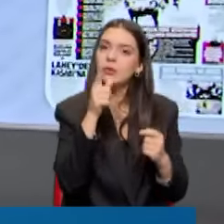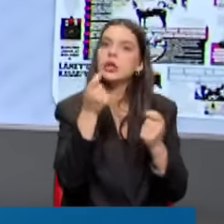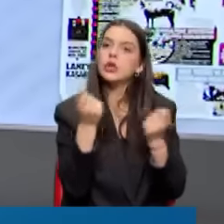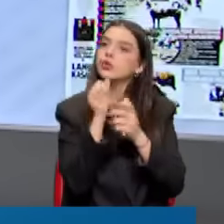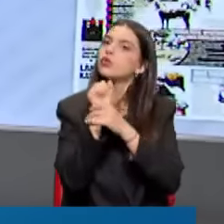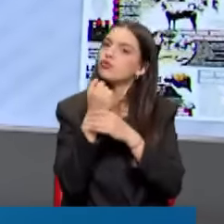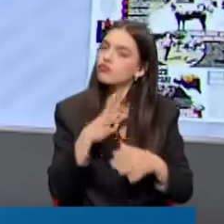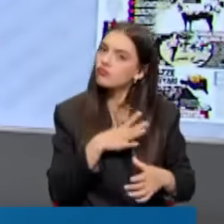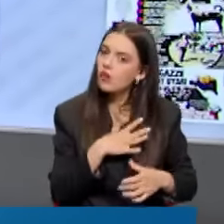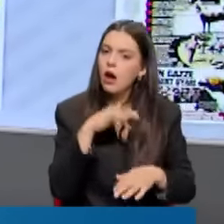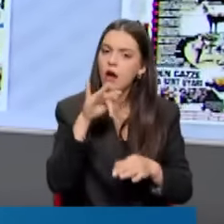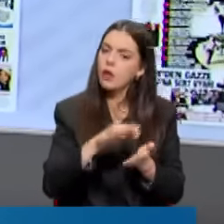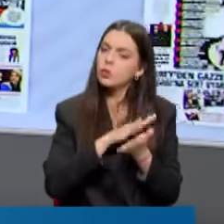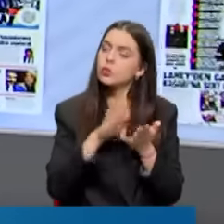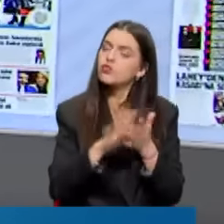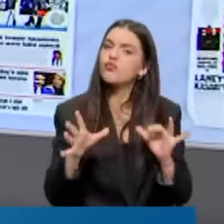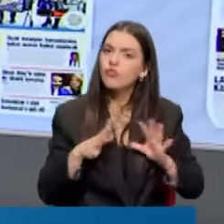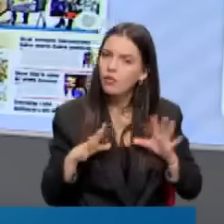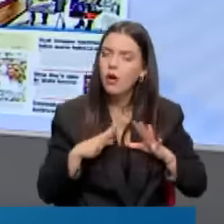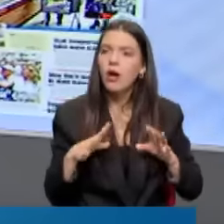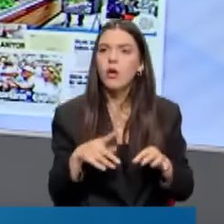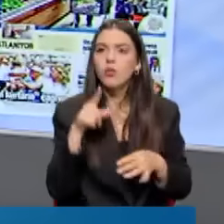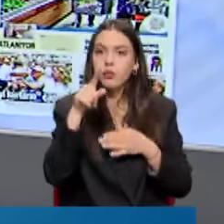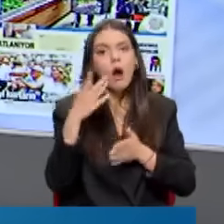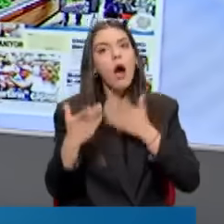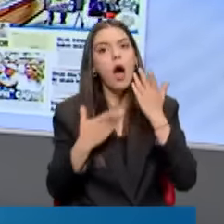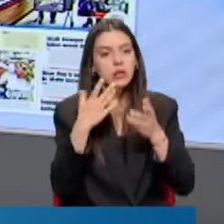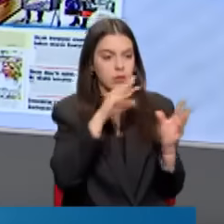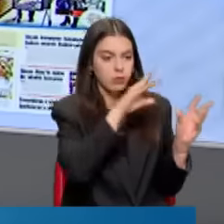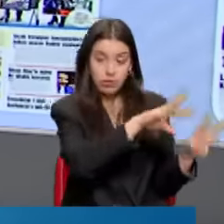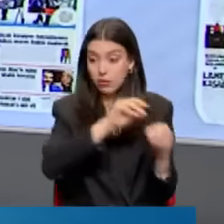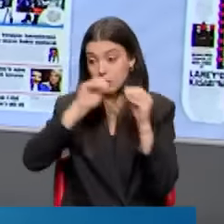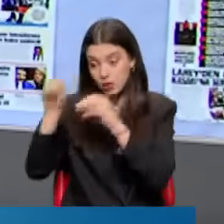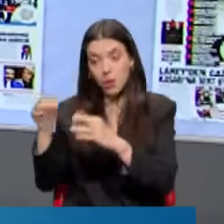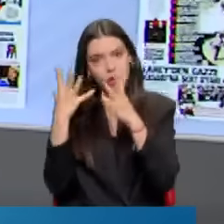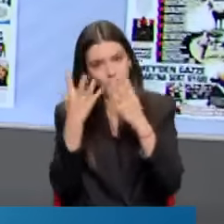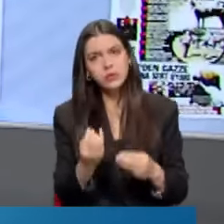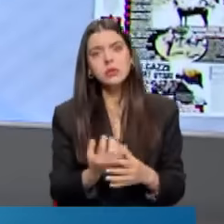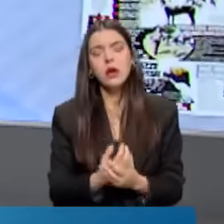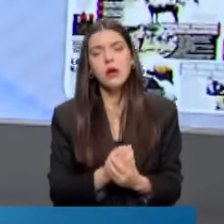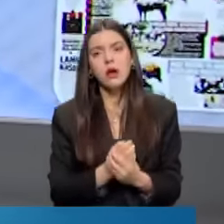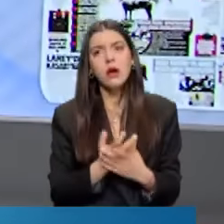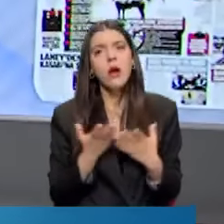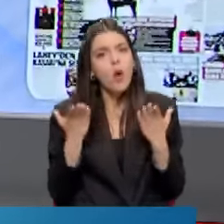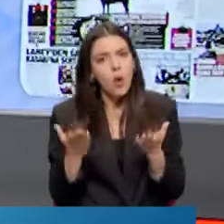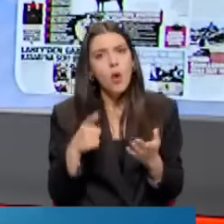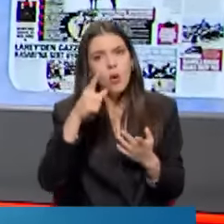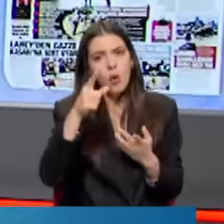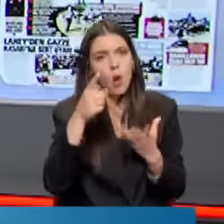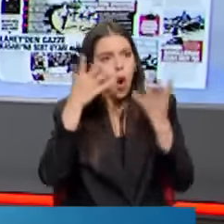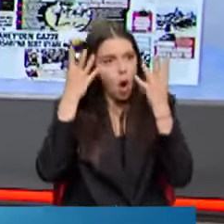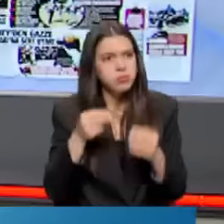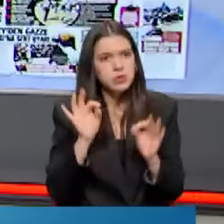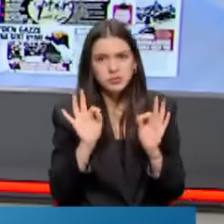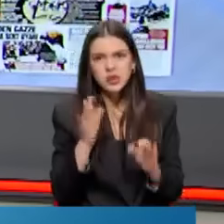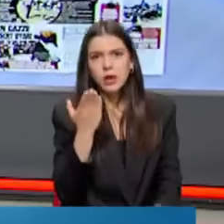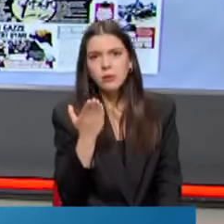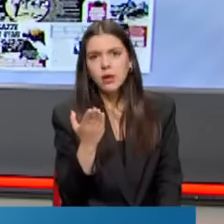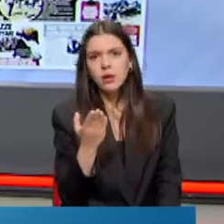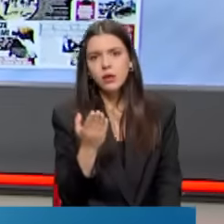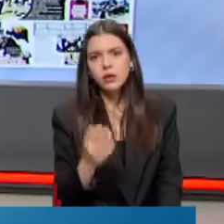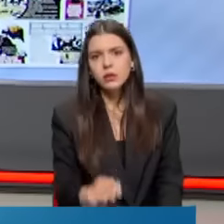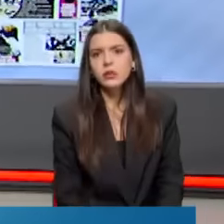altyapı da var Bunu aktaracağız bu tarafa aktarsan Yani bu olabilecek bir şey mi bu